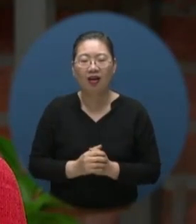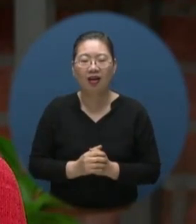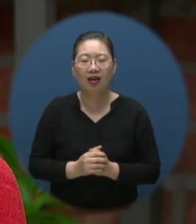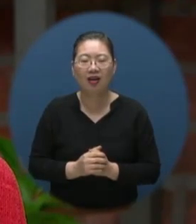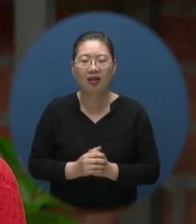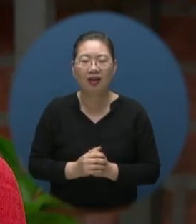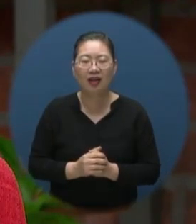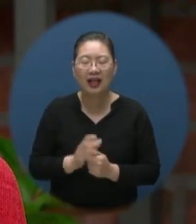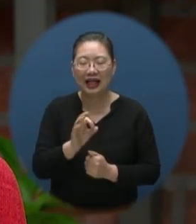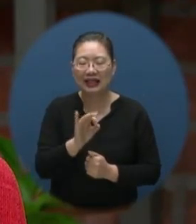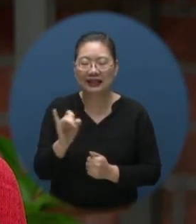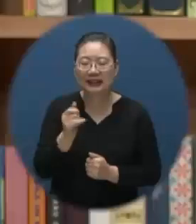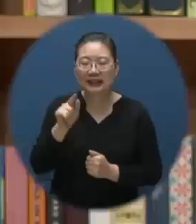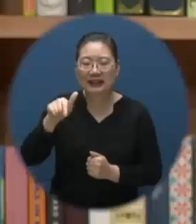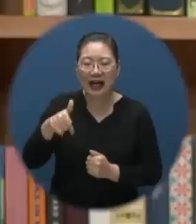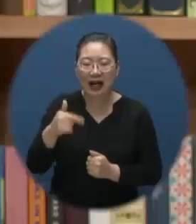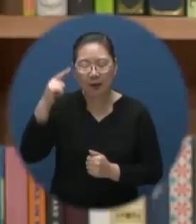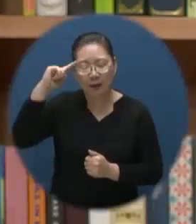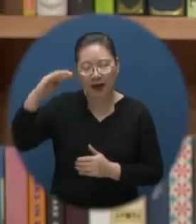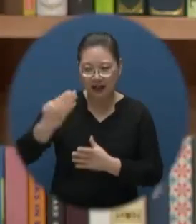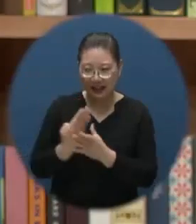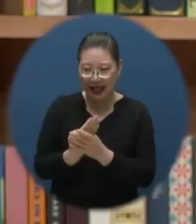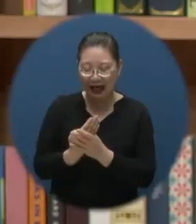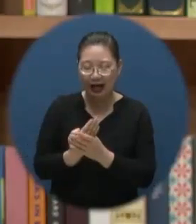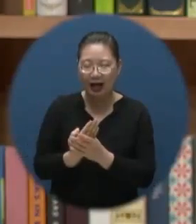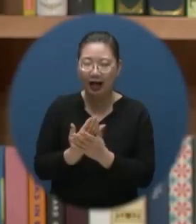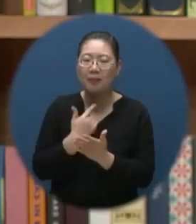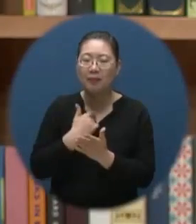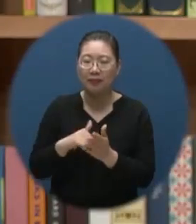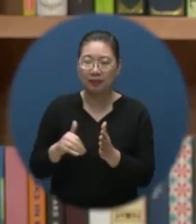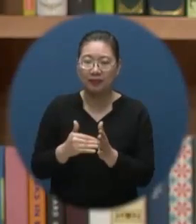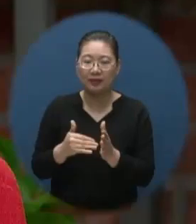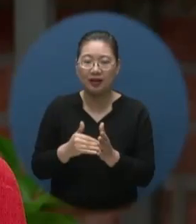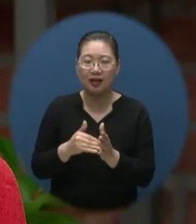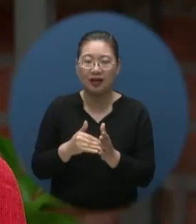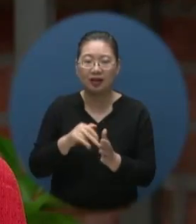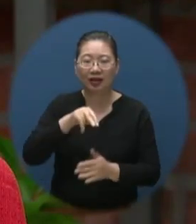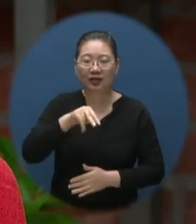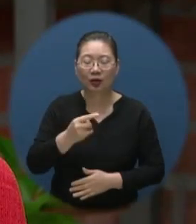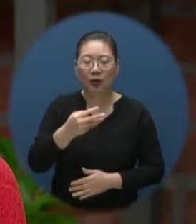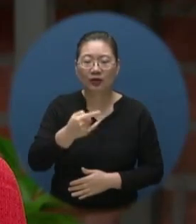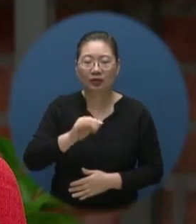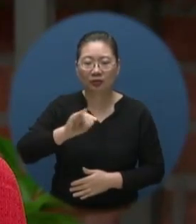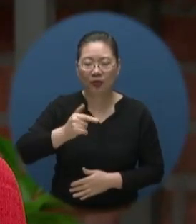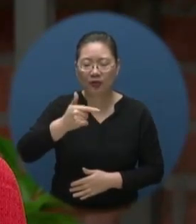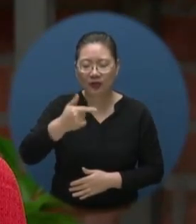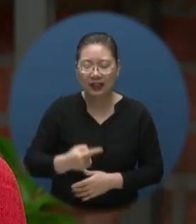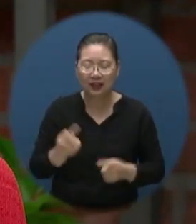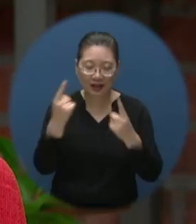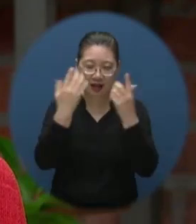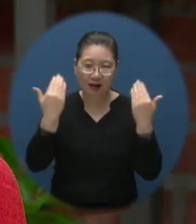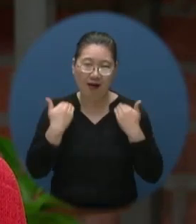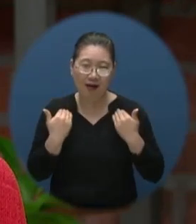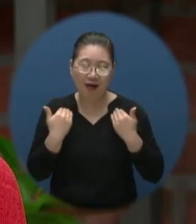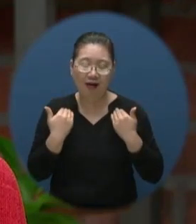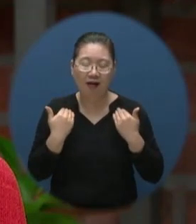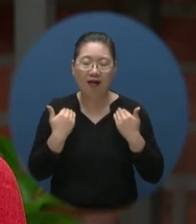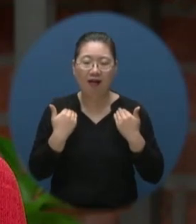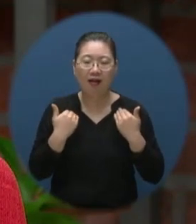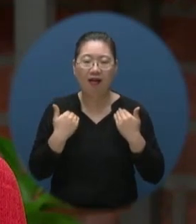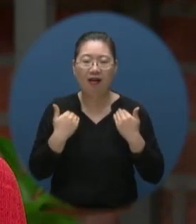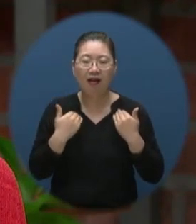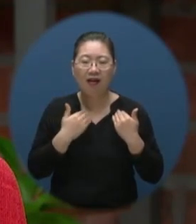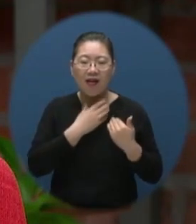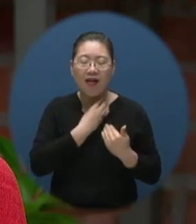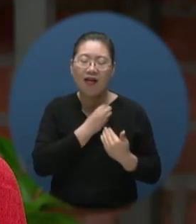이학 박사를 받으신 분이에요. 프랑스 이학 박사. 예. 예 솔로본에서요. 솔로본 대학에서. 예. 근데 그분이